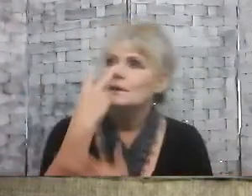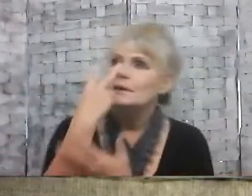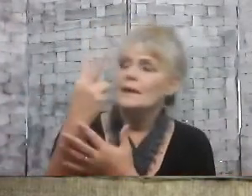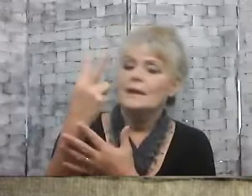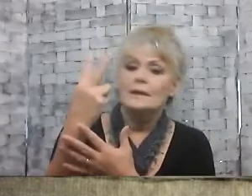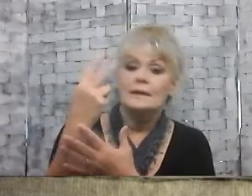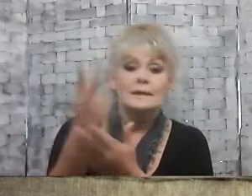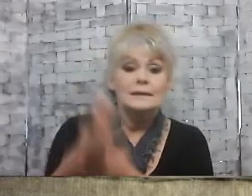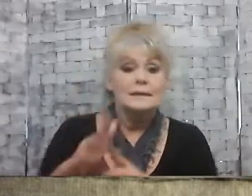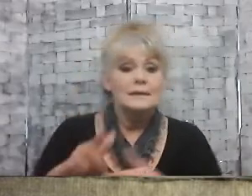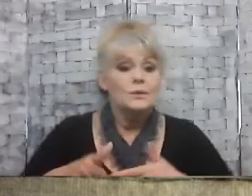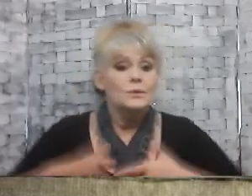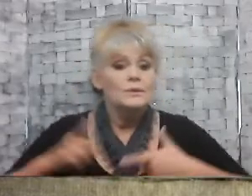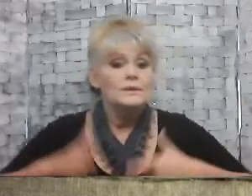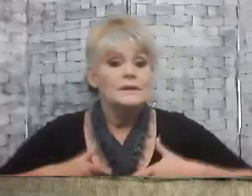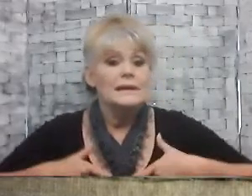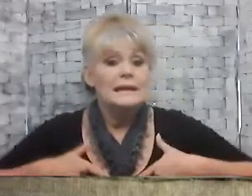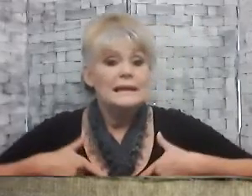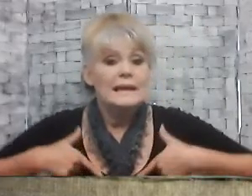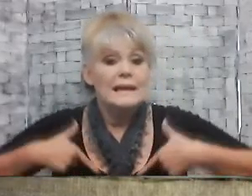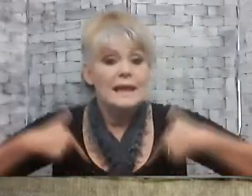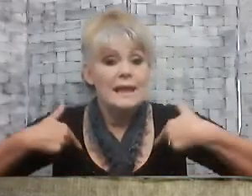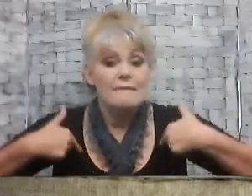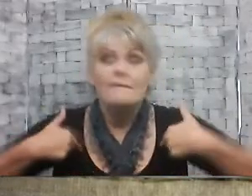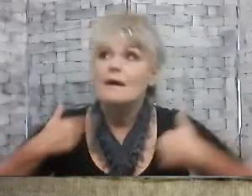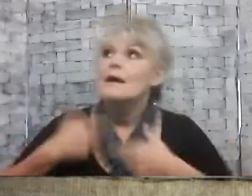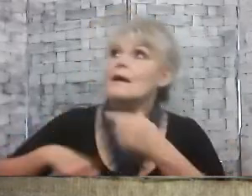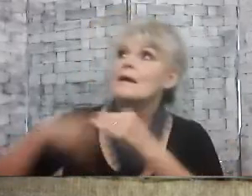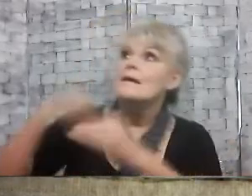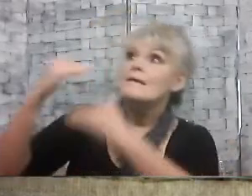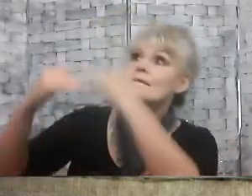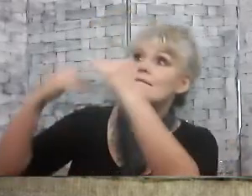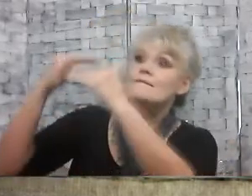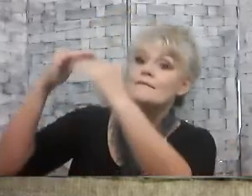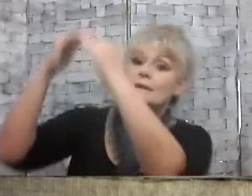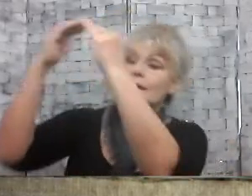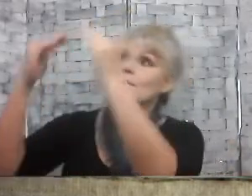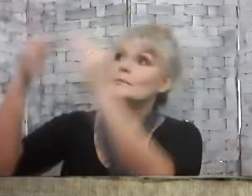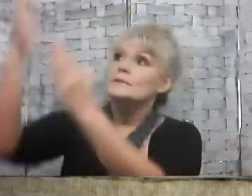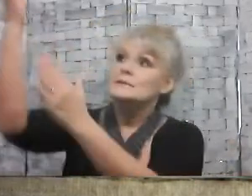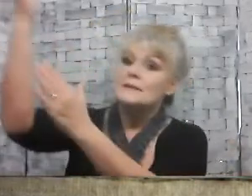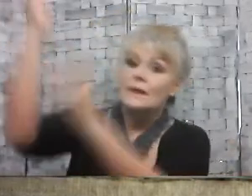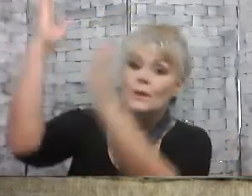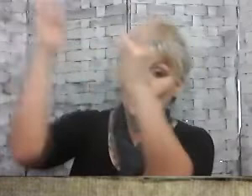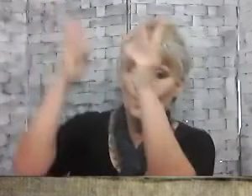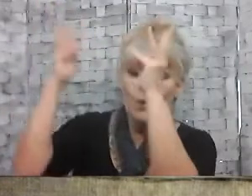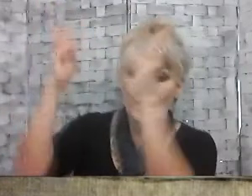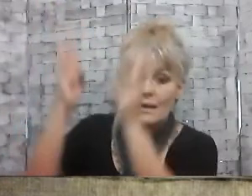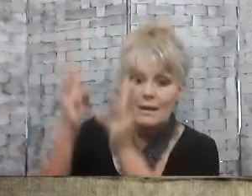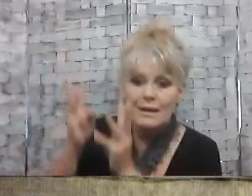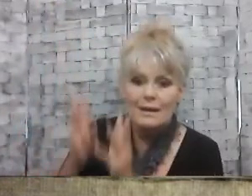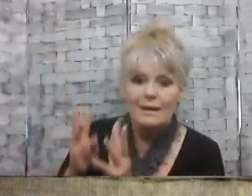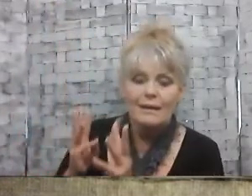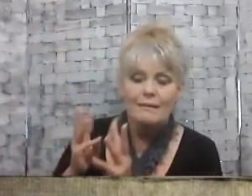die lewe van die hemel die aarde begin vul, as God se hemelse koninkryk hier op aarde